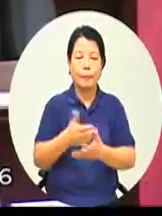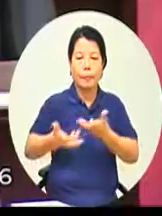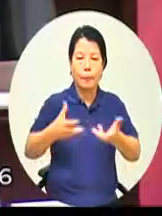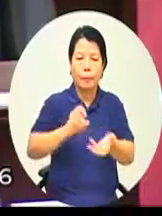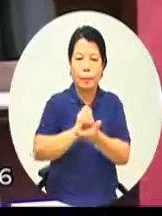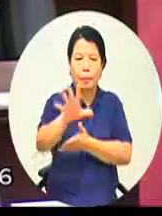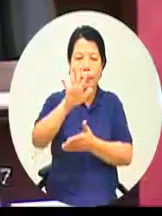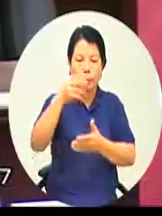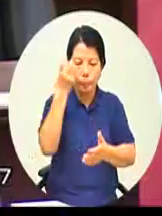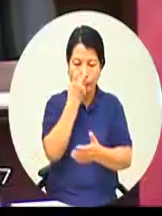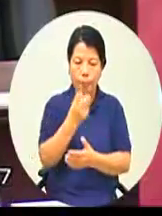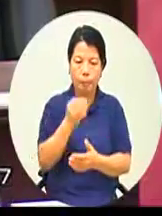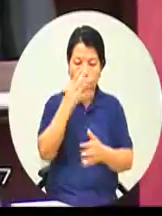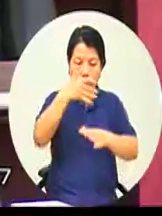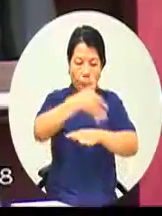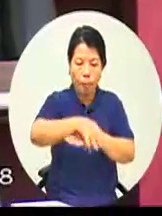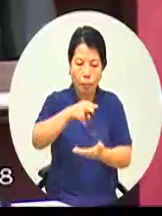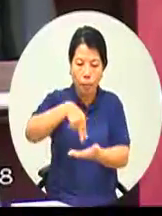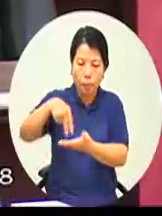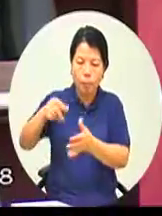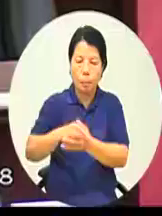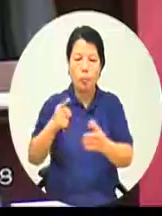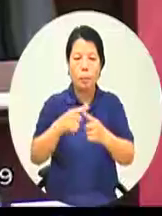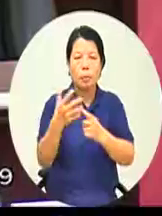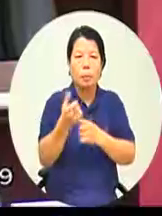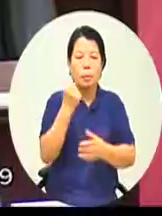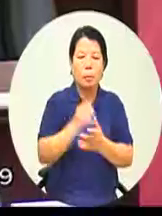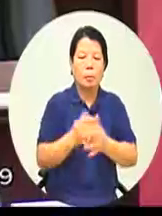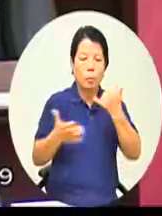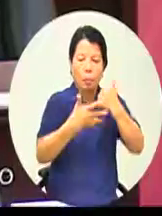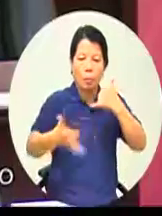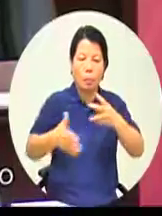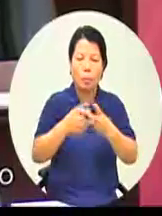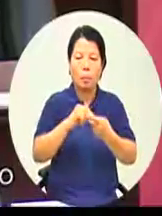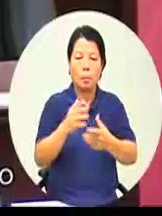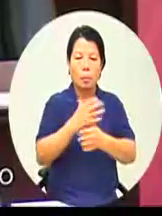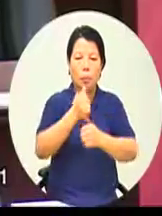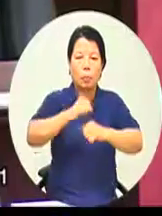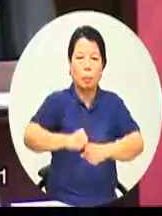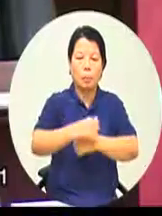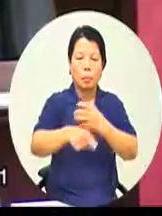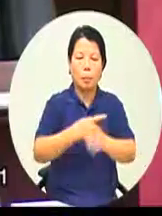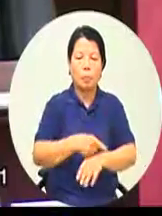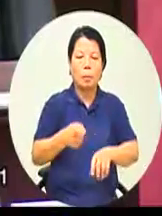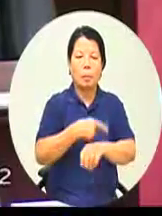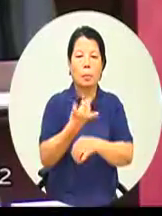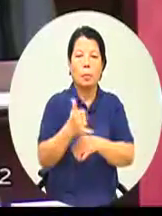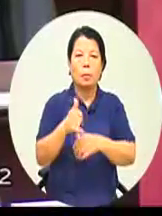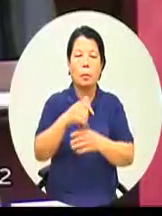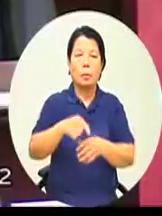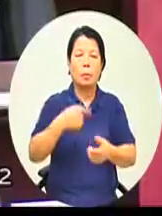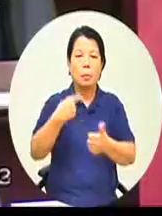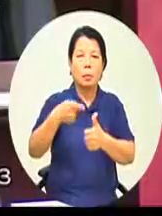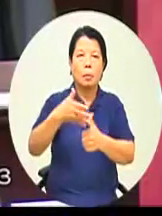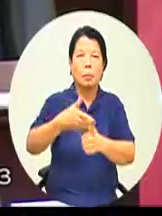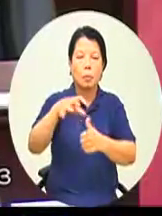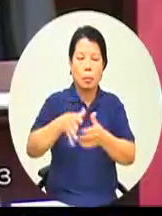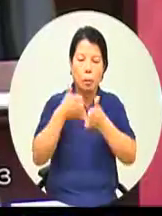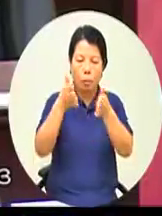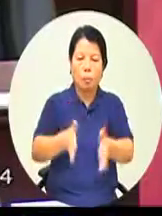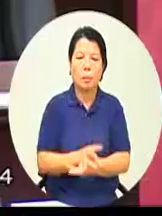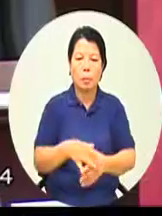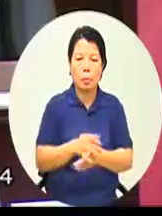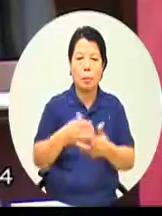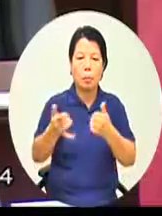告里面有看到，不管是人权教育、海洋教育、生命教育、性别平等教育，甚至还有针对新移